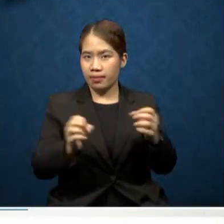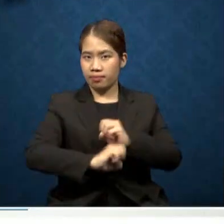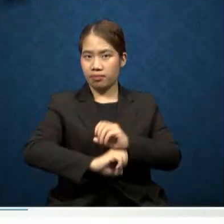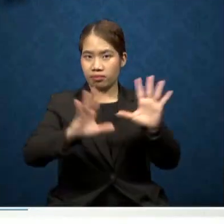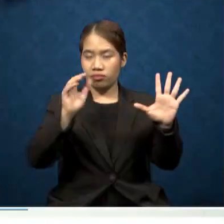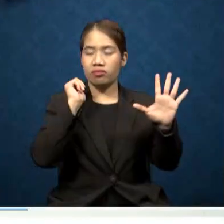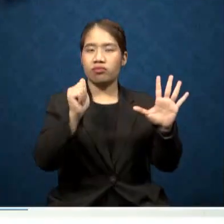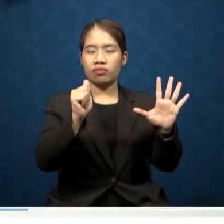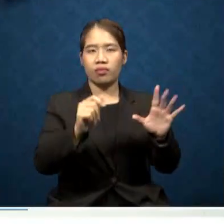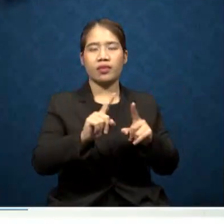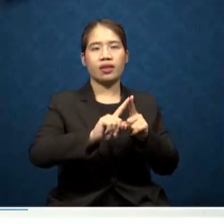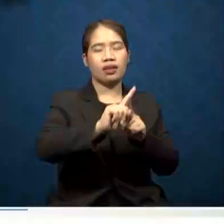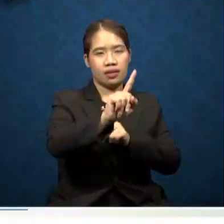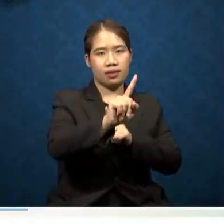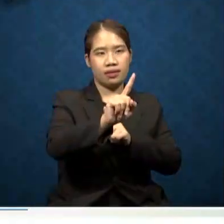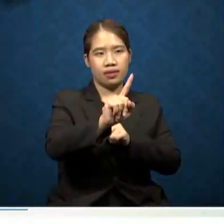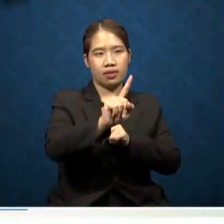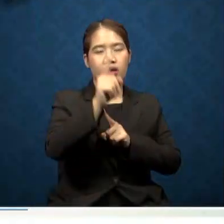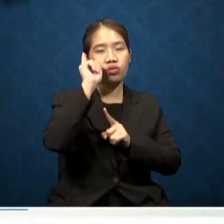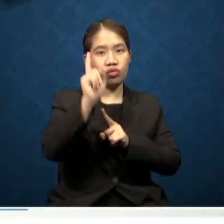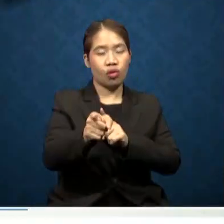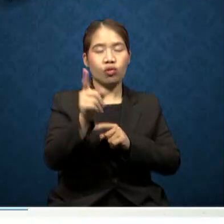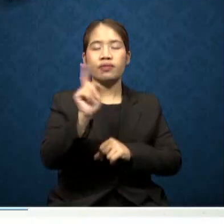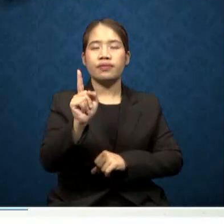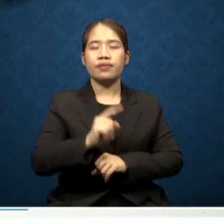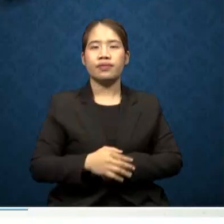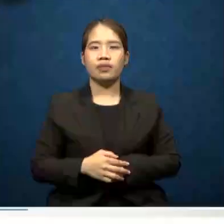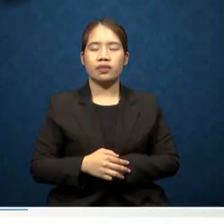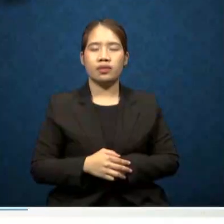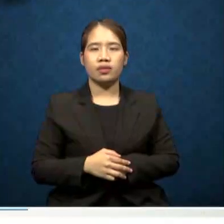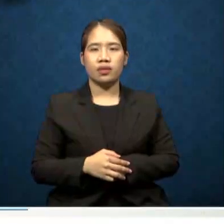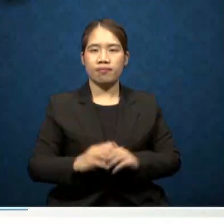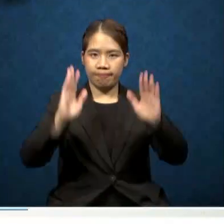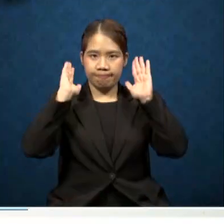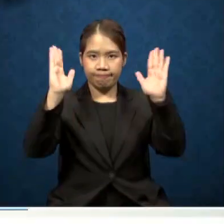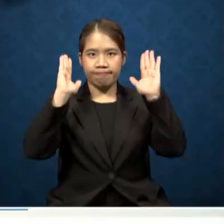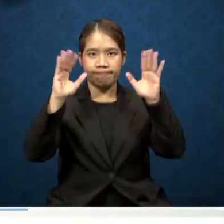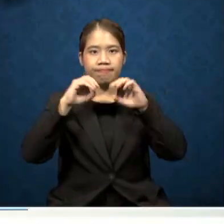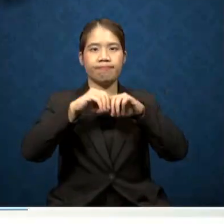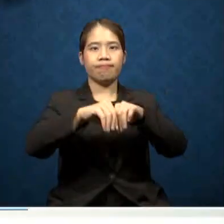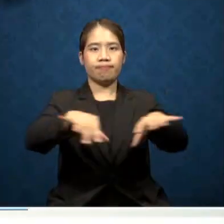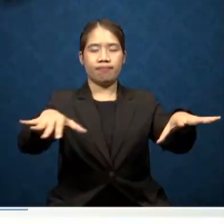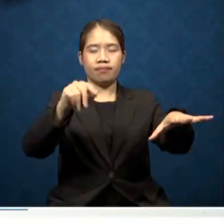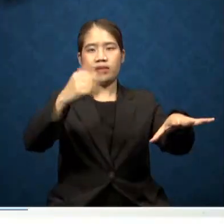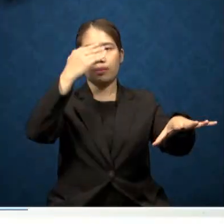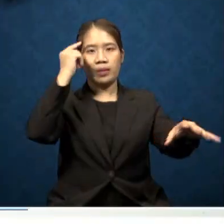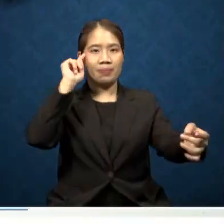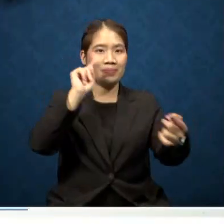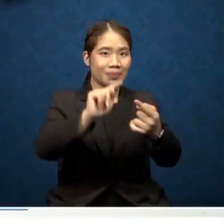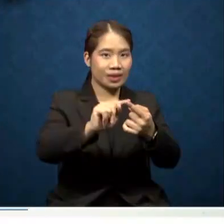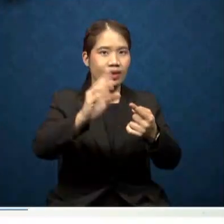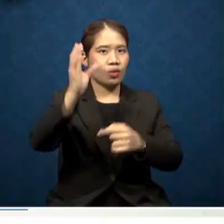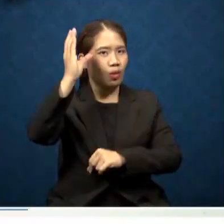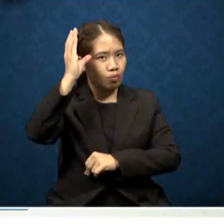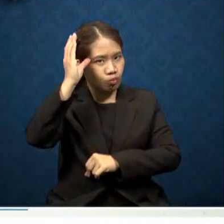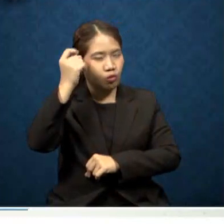คือประการที่ 1เนี่ยนะครับมันจะต้องมีการประชาสัมพันธ์เพื่อเสริมสร้างความรู้ของเข้า